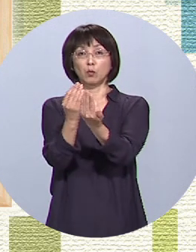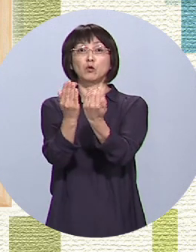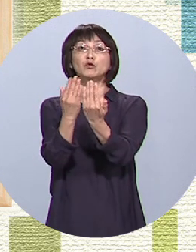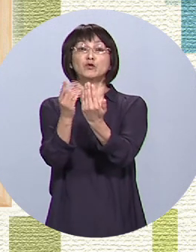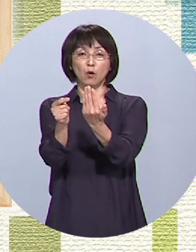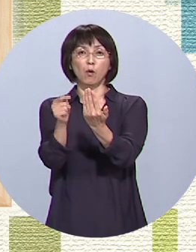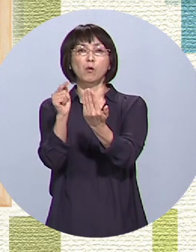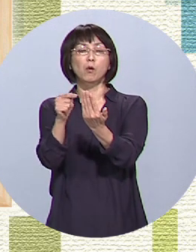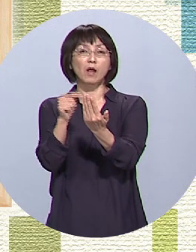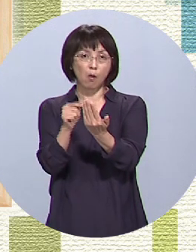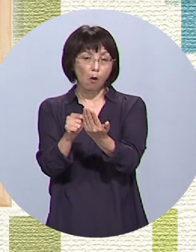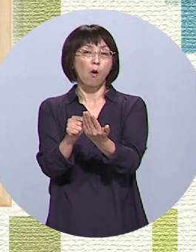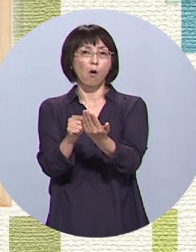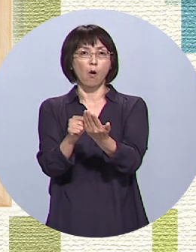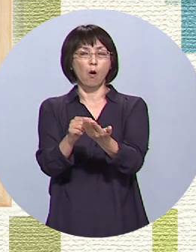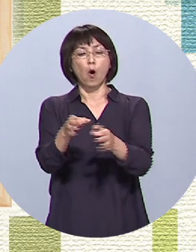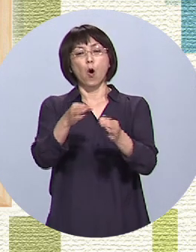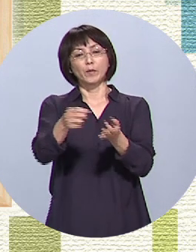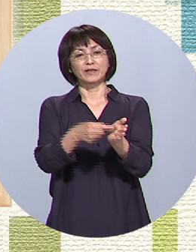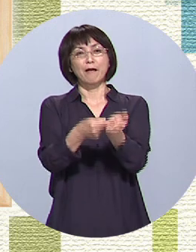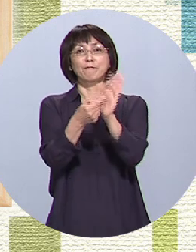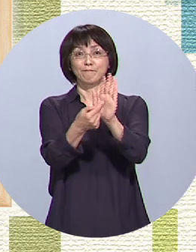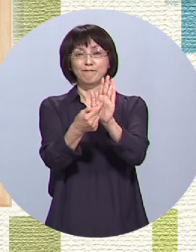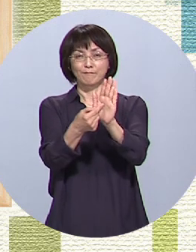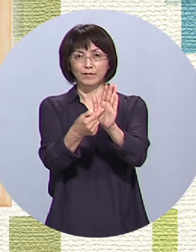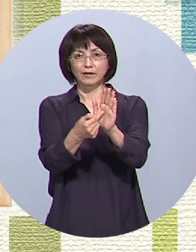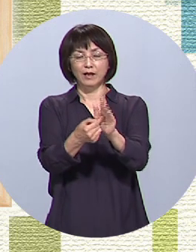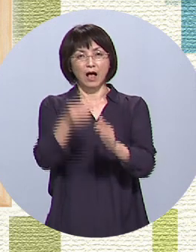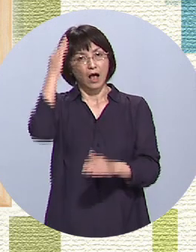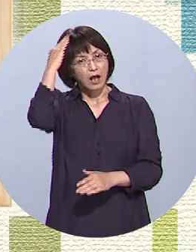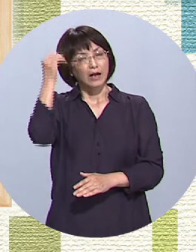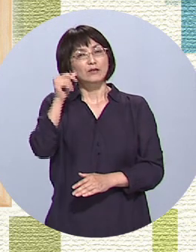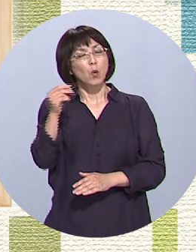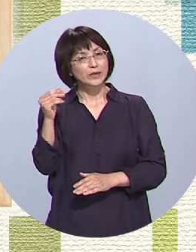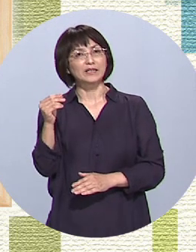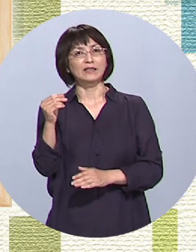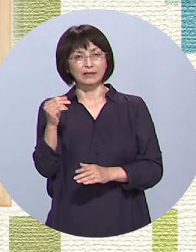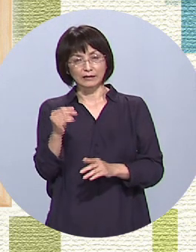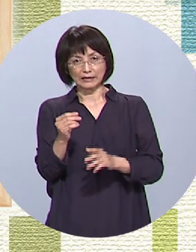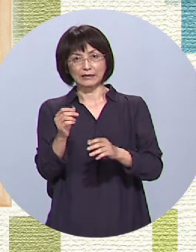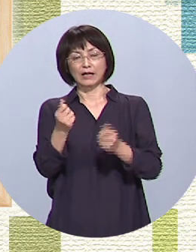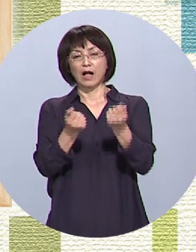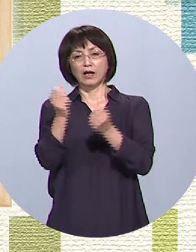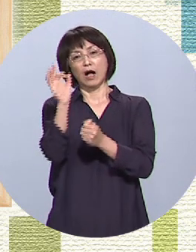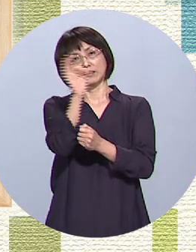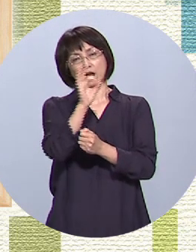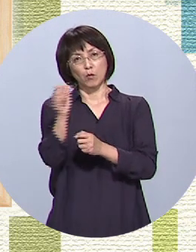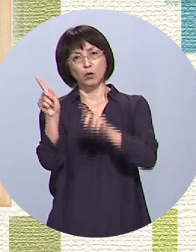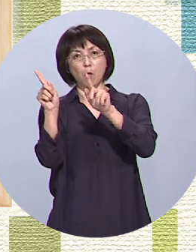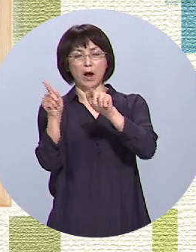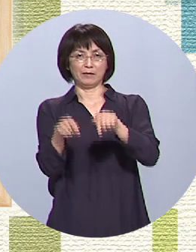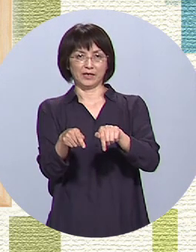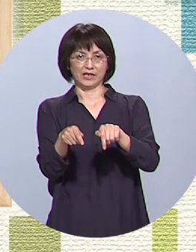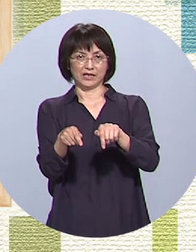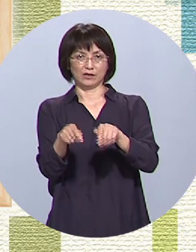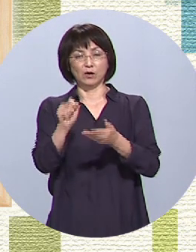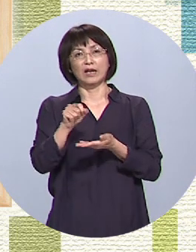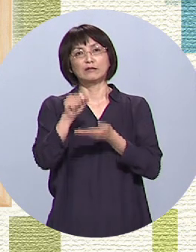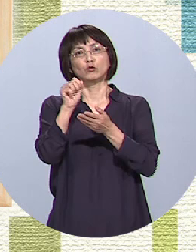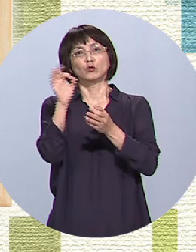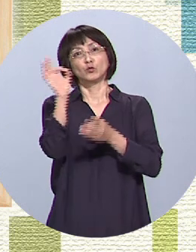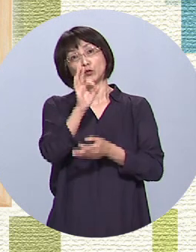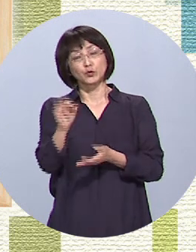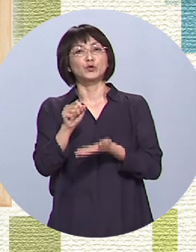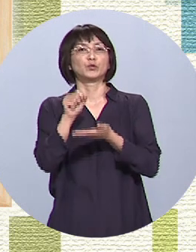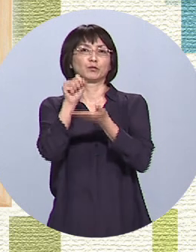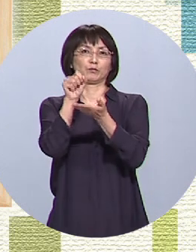キャンペーンに協賛するお店に提示するとガソリンやカー用品など商品の割引、そしてオリジナルグッズのプレゼントなどいろいろ